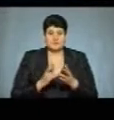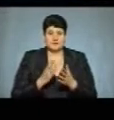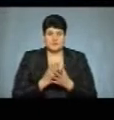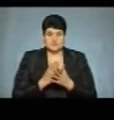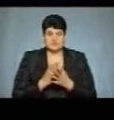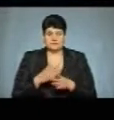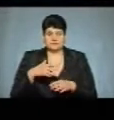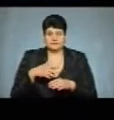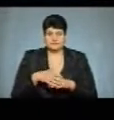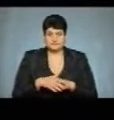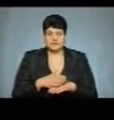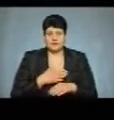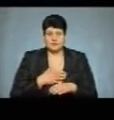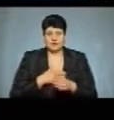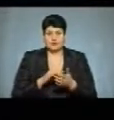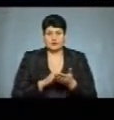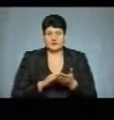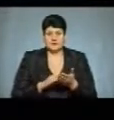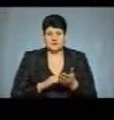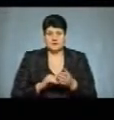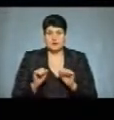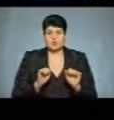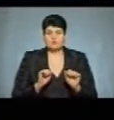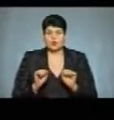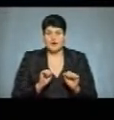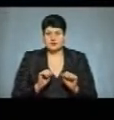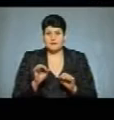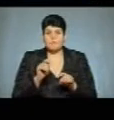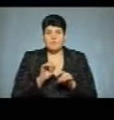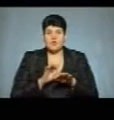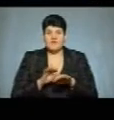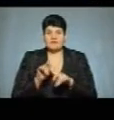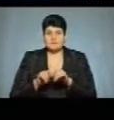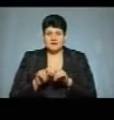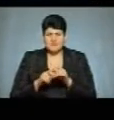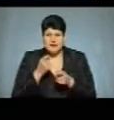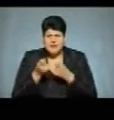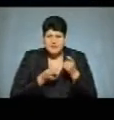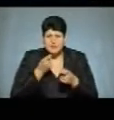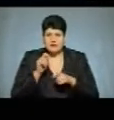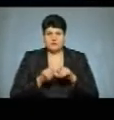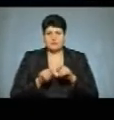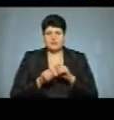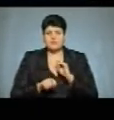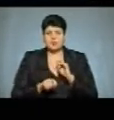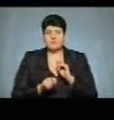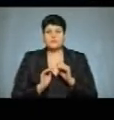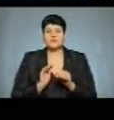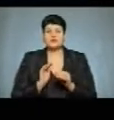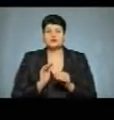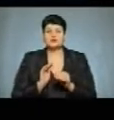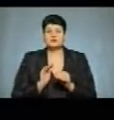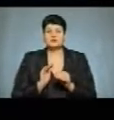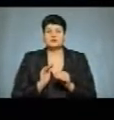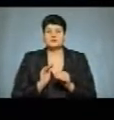відреаговано, мною безпосередньо написане розпорядження провести перевірку, ретельну перевірку додатково